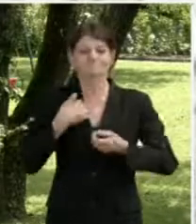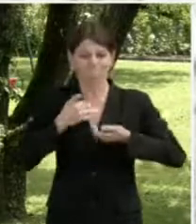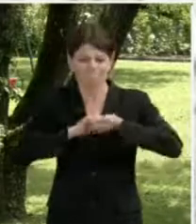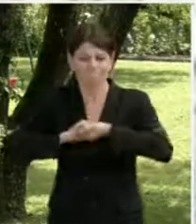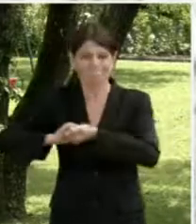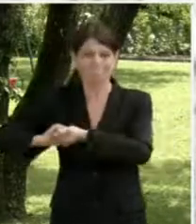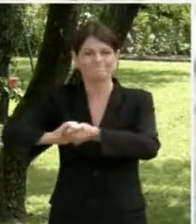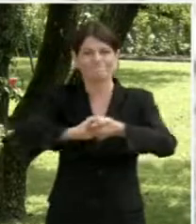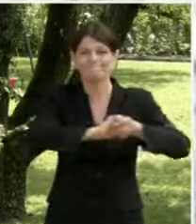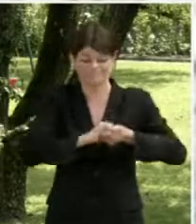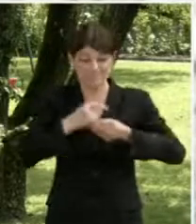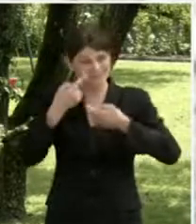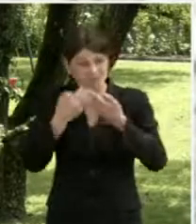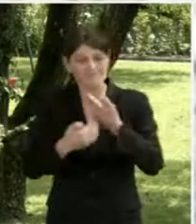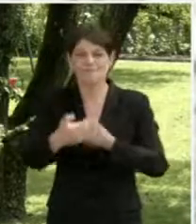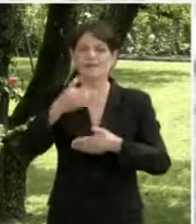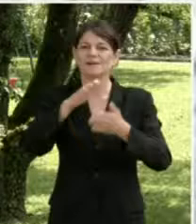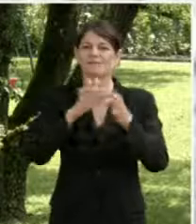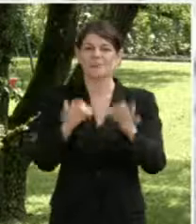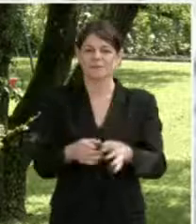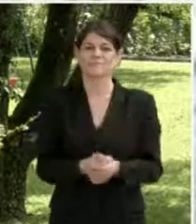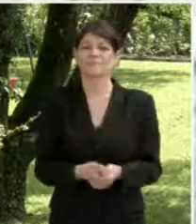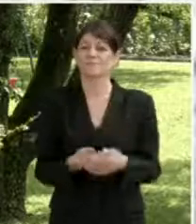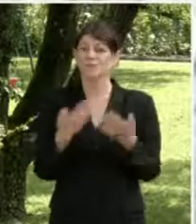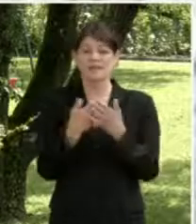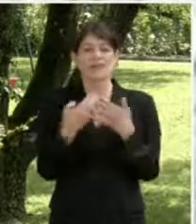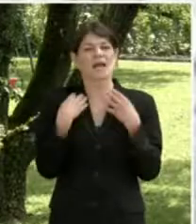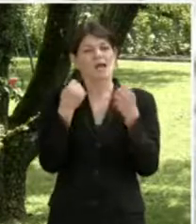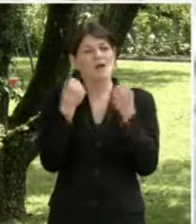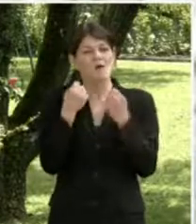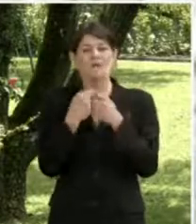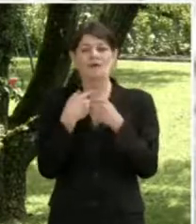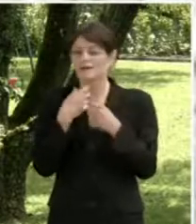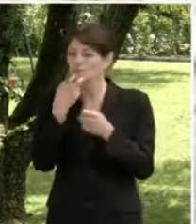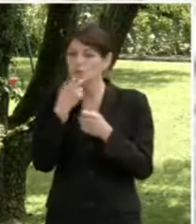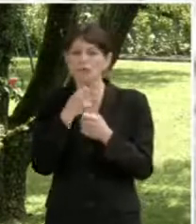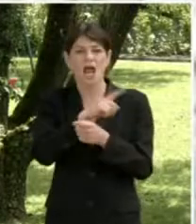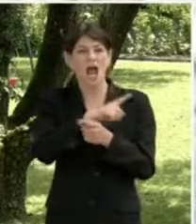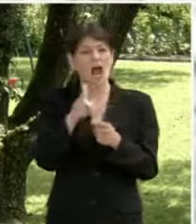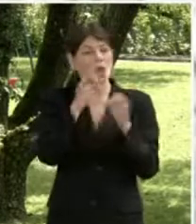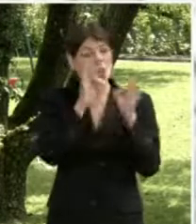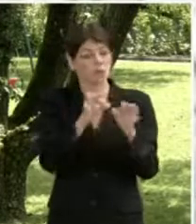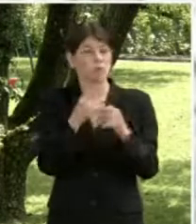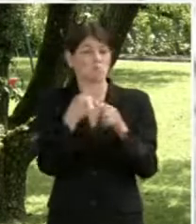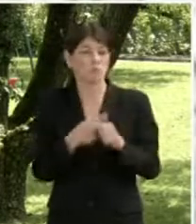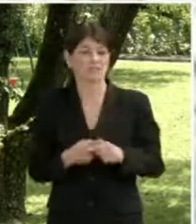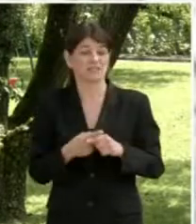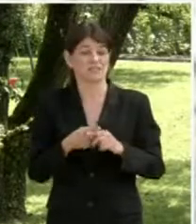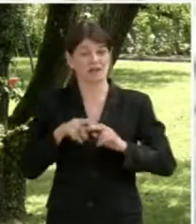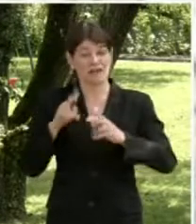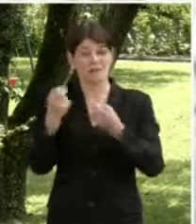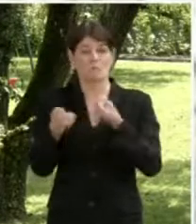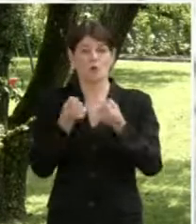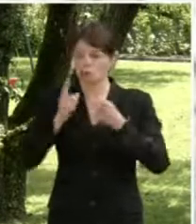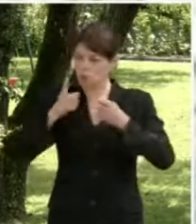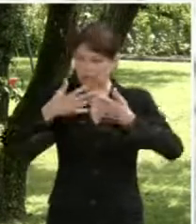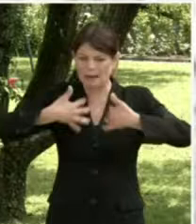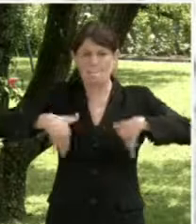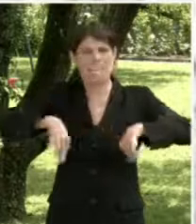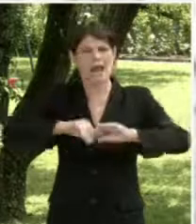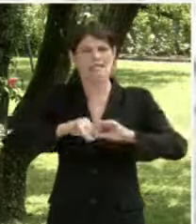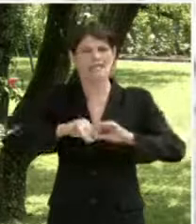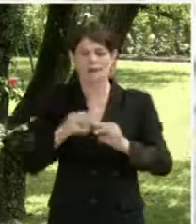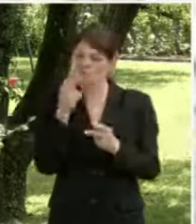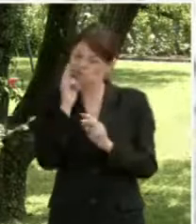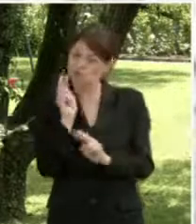kann. Ich rufe daher alle konstruktiven Kräfte in der Politik auf, sich gemeinsam für das Wohl